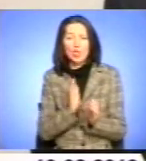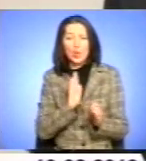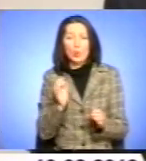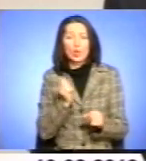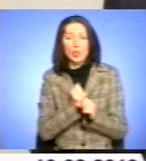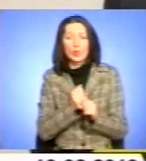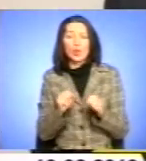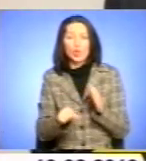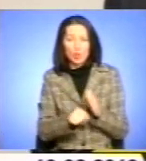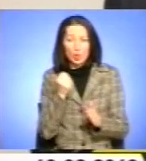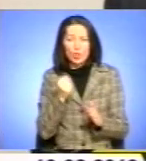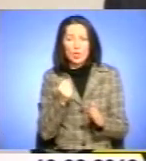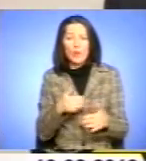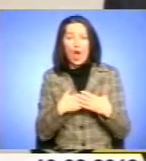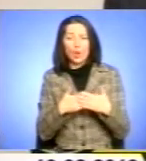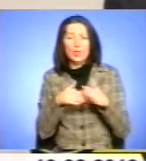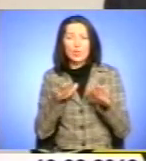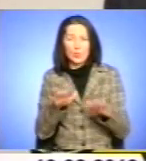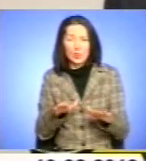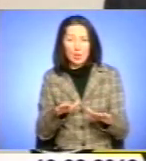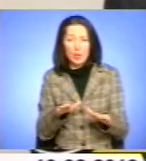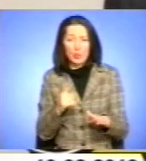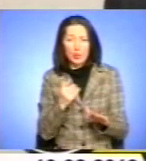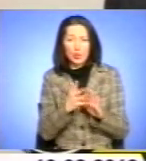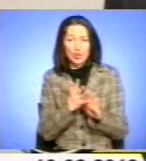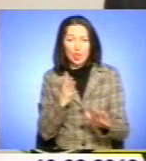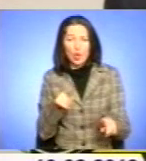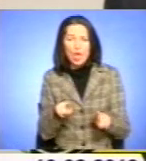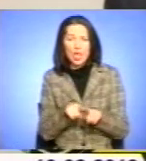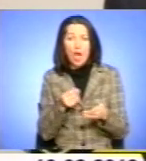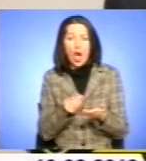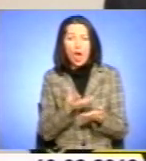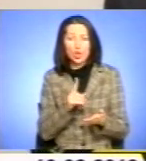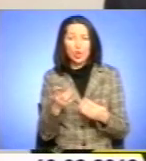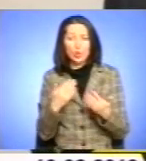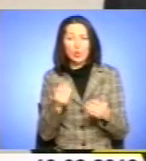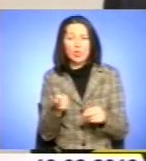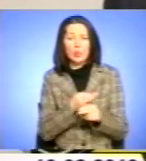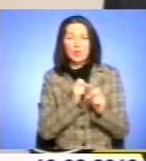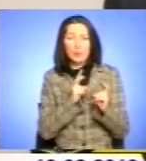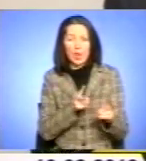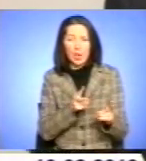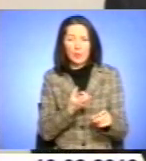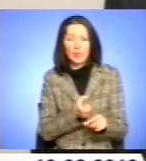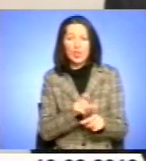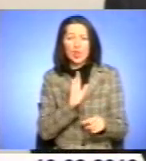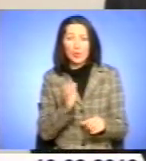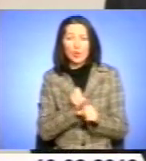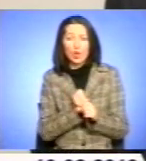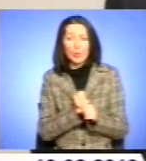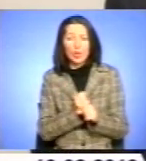злочинів в громадських місцях, це в першу чергу. От така от оцінка, то що стосується безпеки. Значить, більше було скоєно,